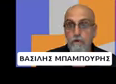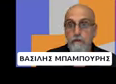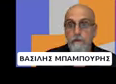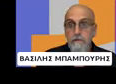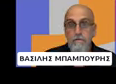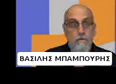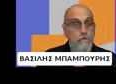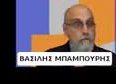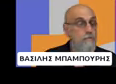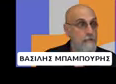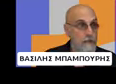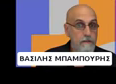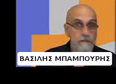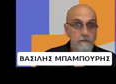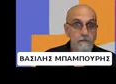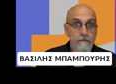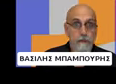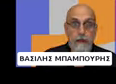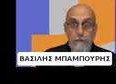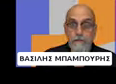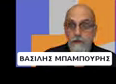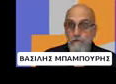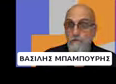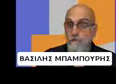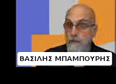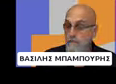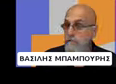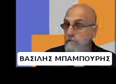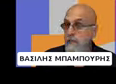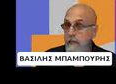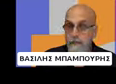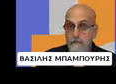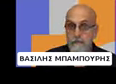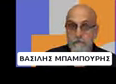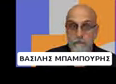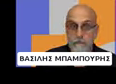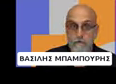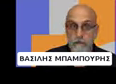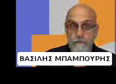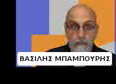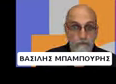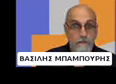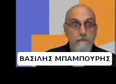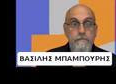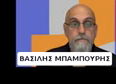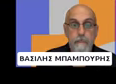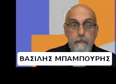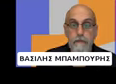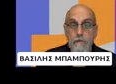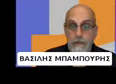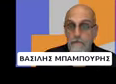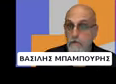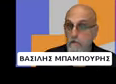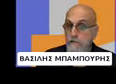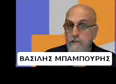χώρο της οπτικοακουστικής μετάφρασης, από διδάσκοντες και διδάσκουσες σε ΑΕΗ και σε ιδιωτικές σχολές μετάφρασης,